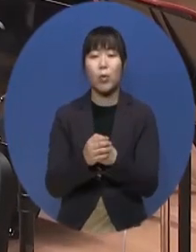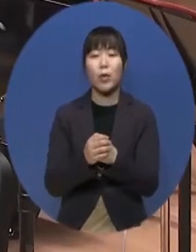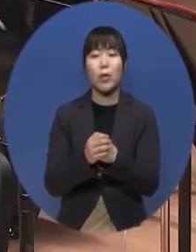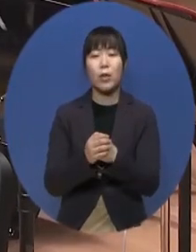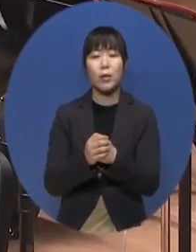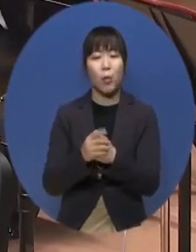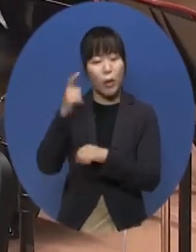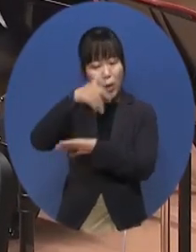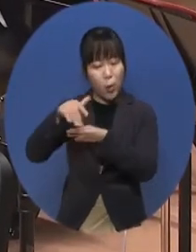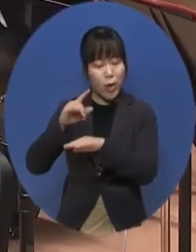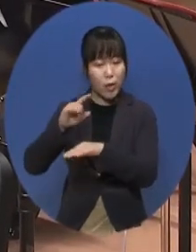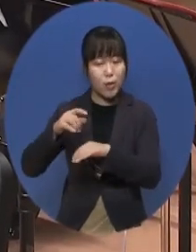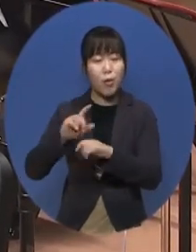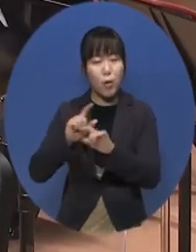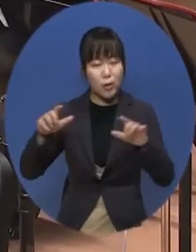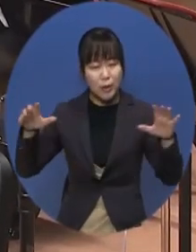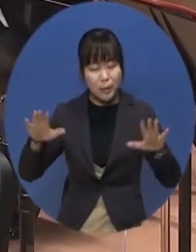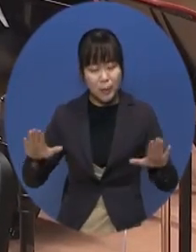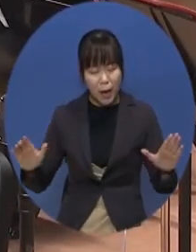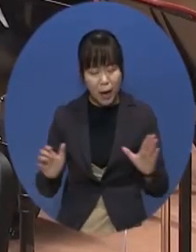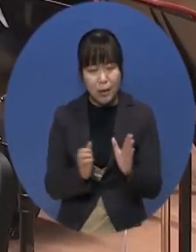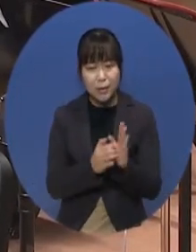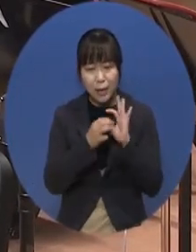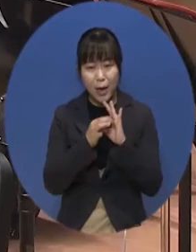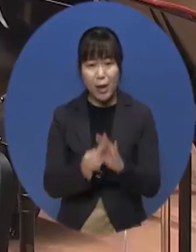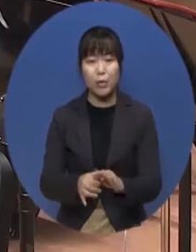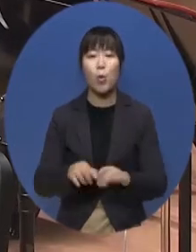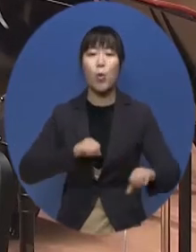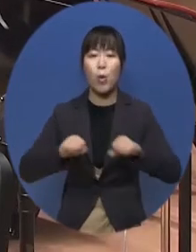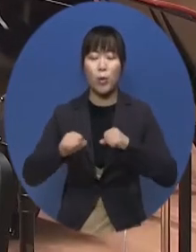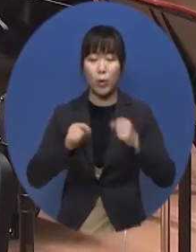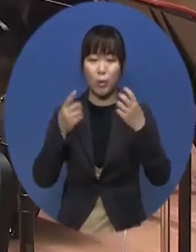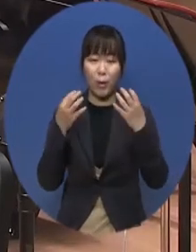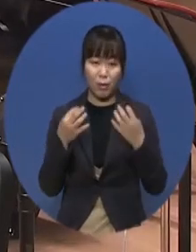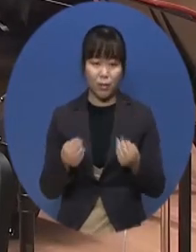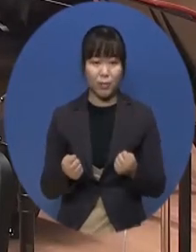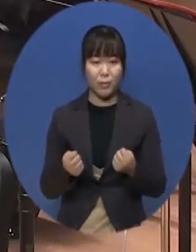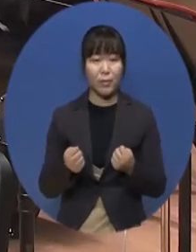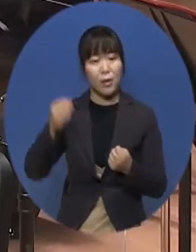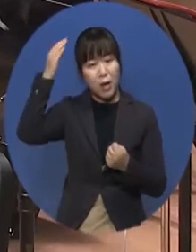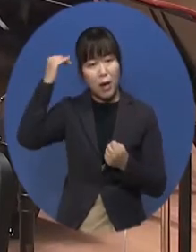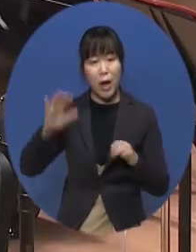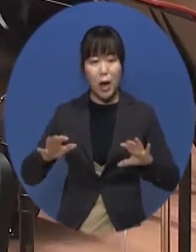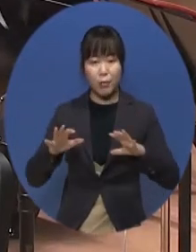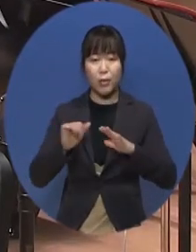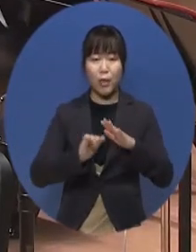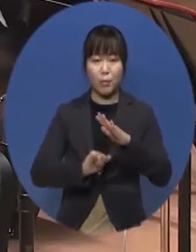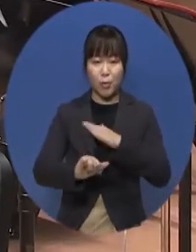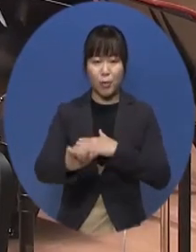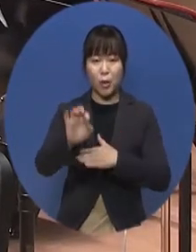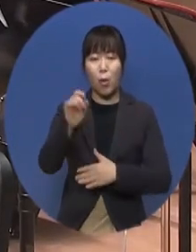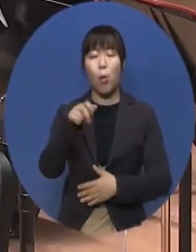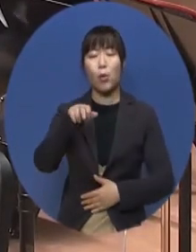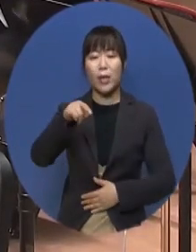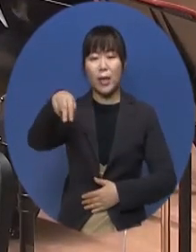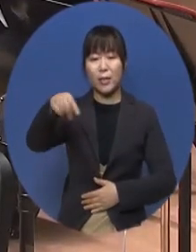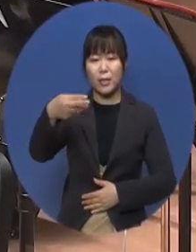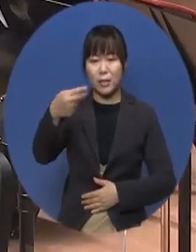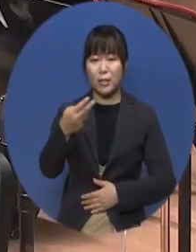기획 연주 등 현재까지 활발히 연주 활동을 하고 있는 국내 대표적인 오케스트라입니다.